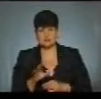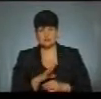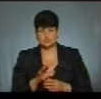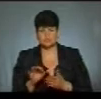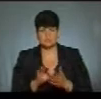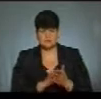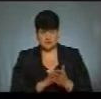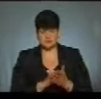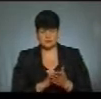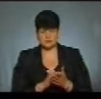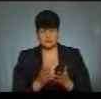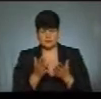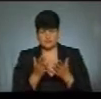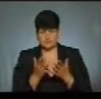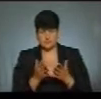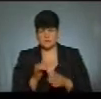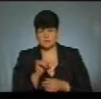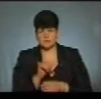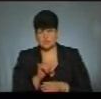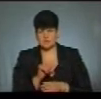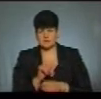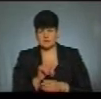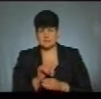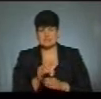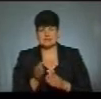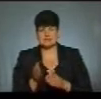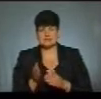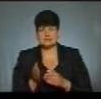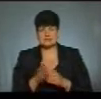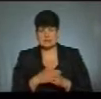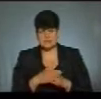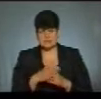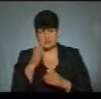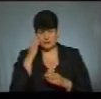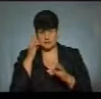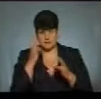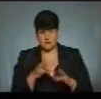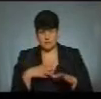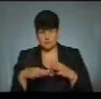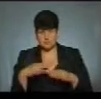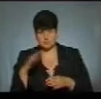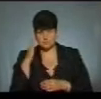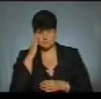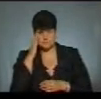час перебування в реанімаційному відділенні, у неї закрита черепно-мозгова травма, струс головного мозку,